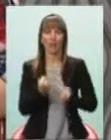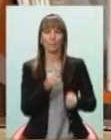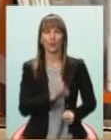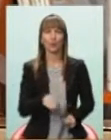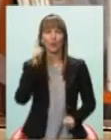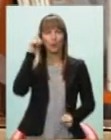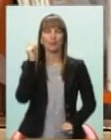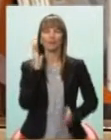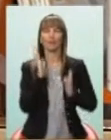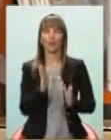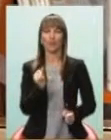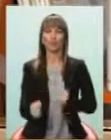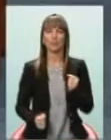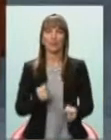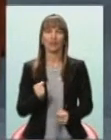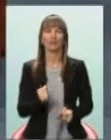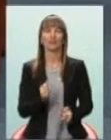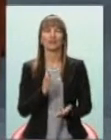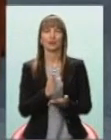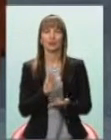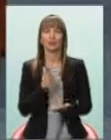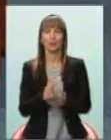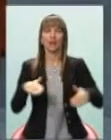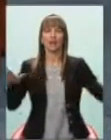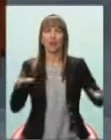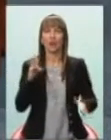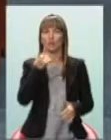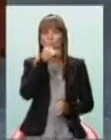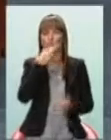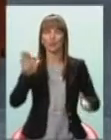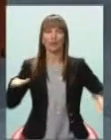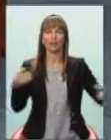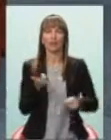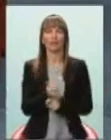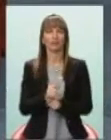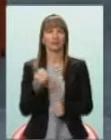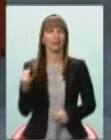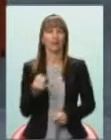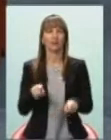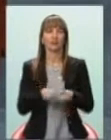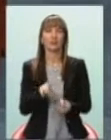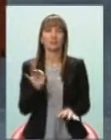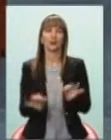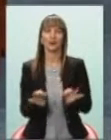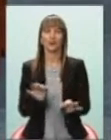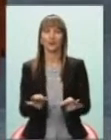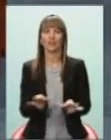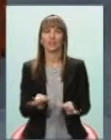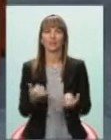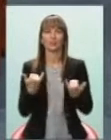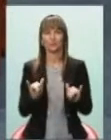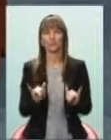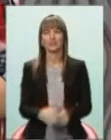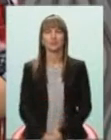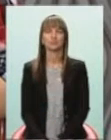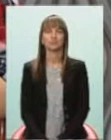бути птахом, мати крила і не літати – це також дуже таке цікава взагалі така от природня чудосія,